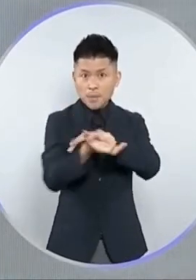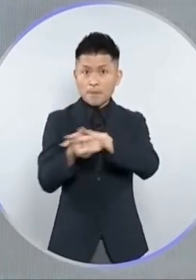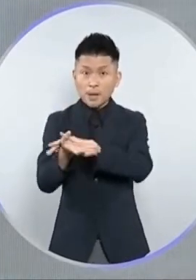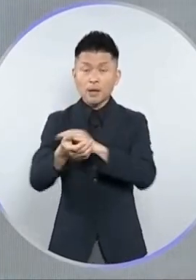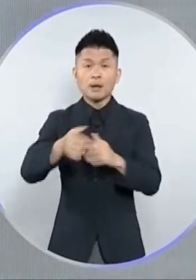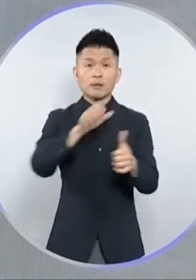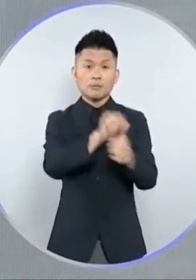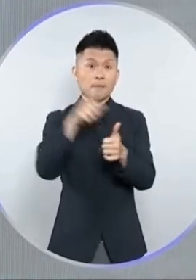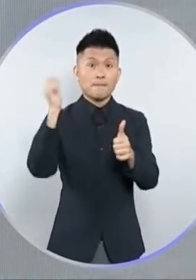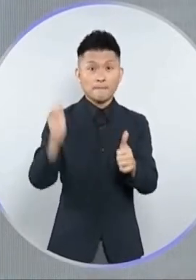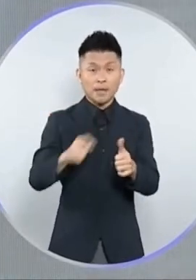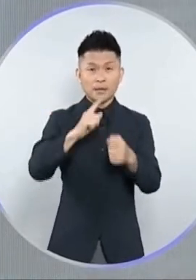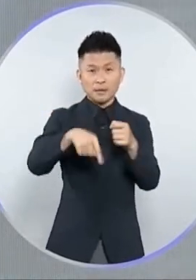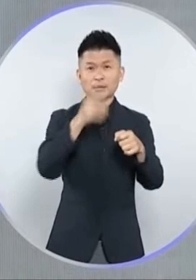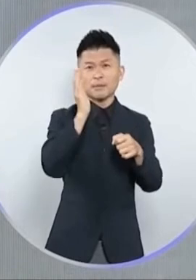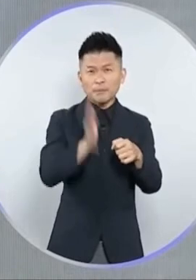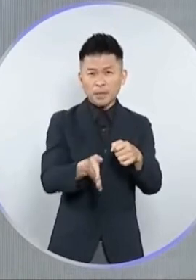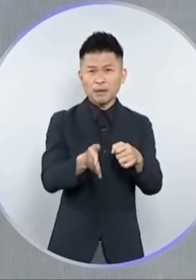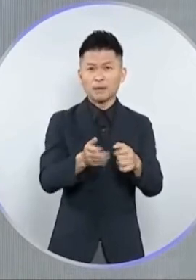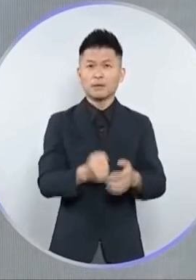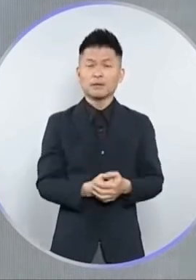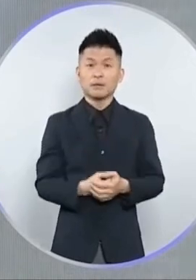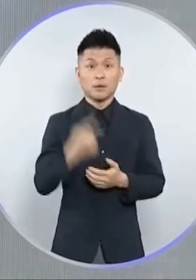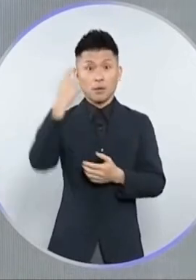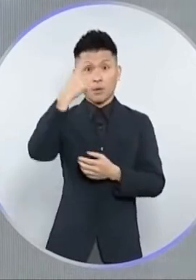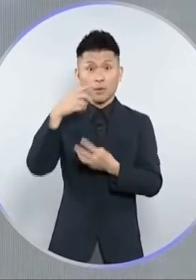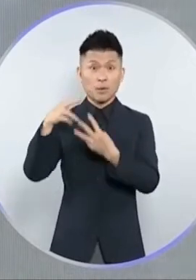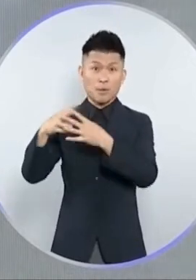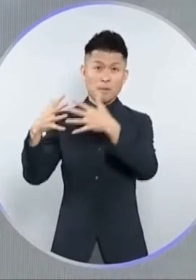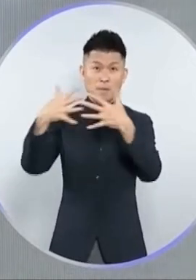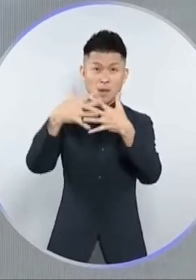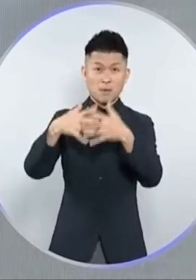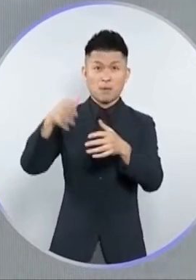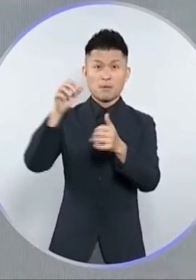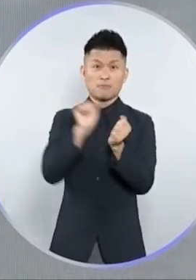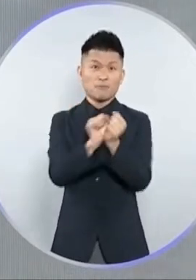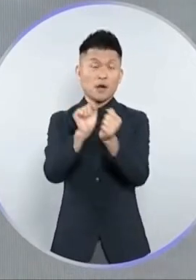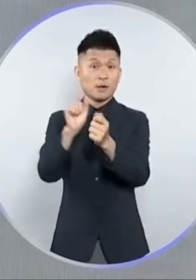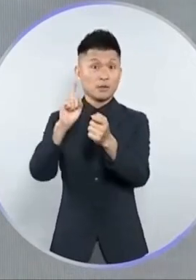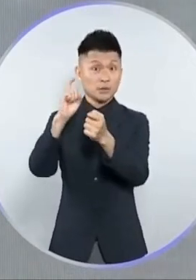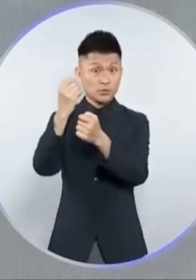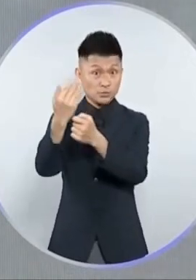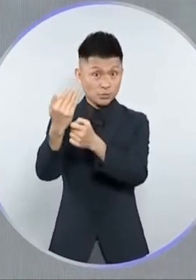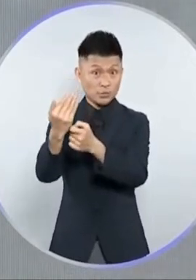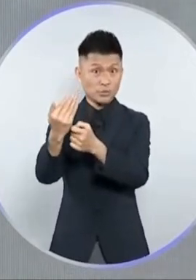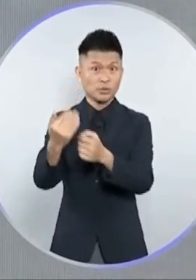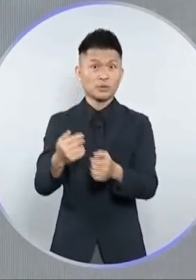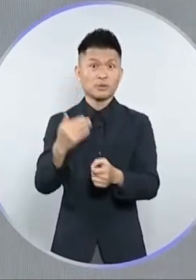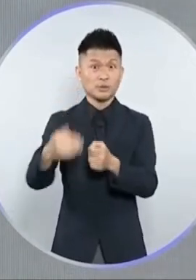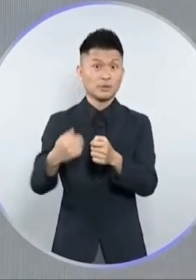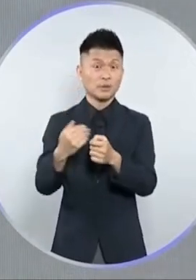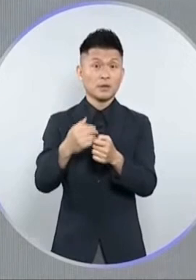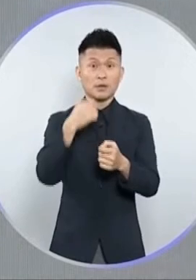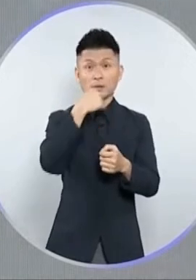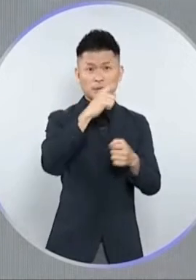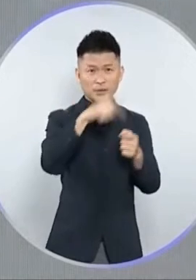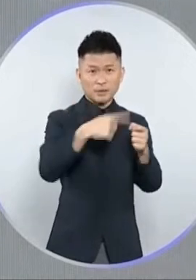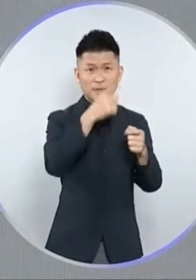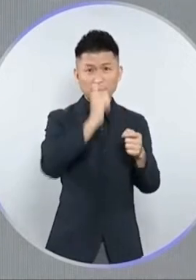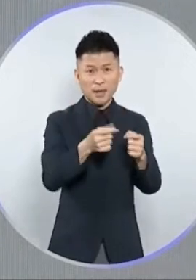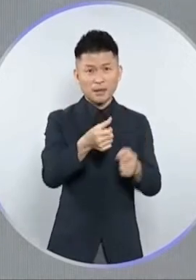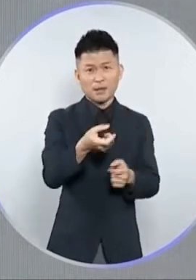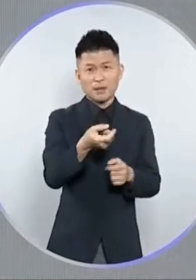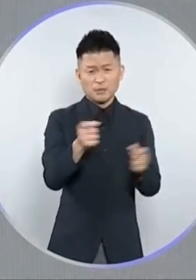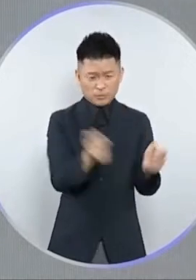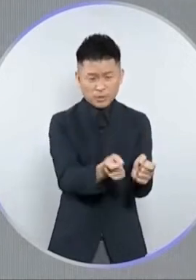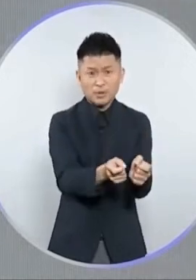判刑一年半。欧美国家是19年呢，我们是一年半，这哪一门子的法律